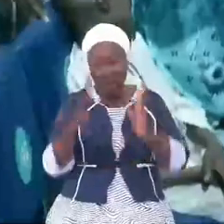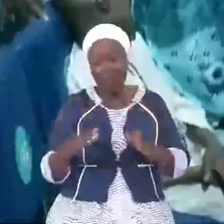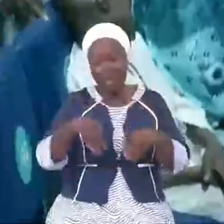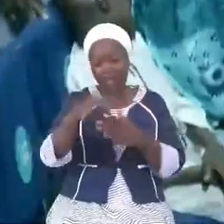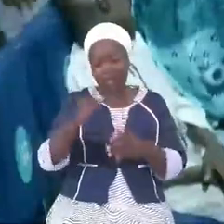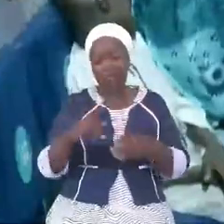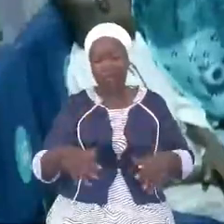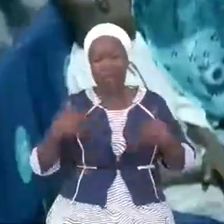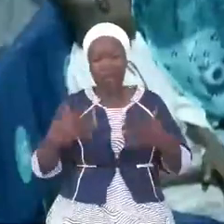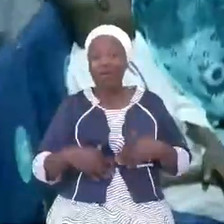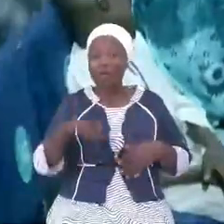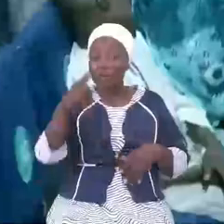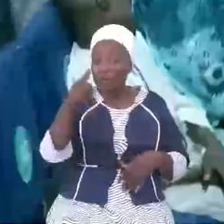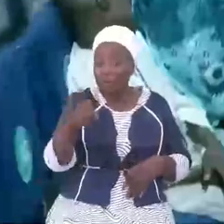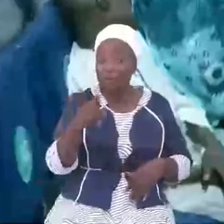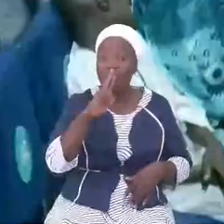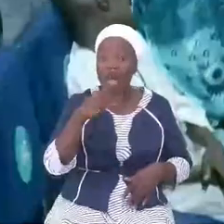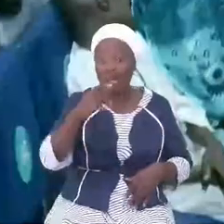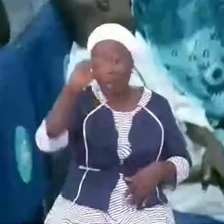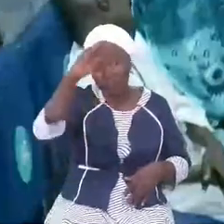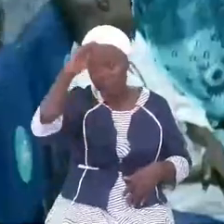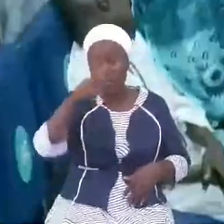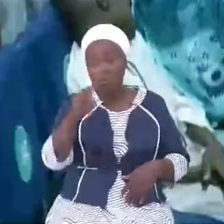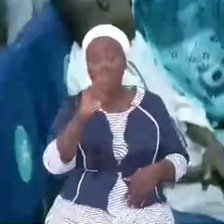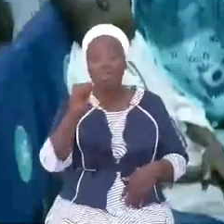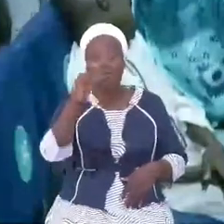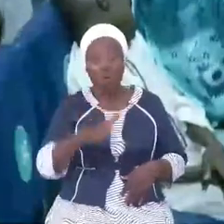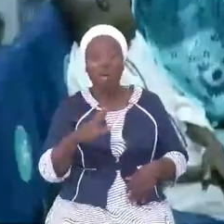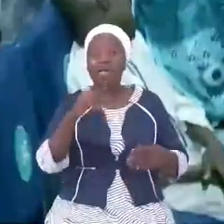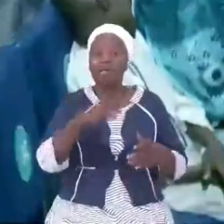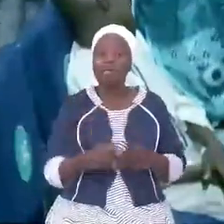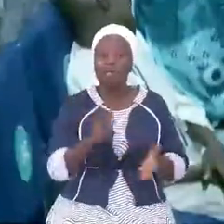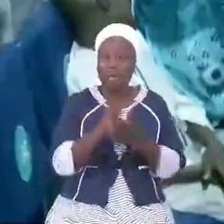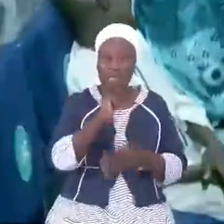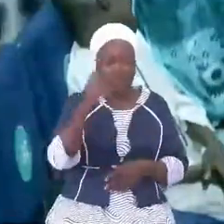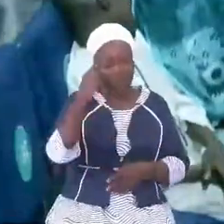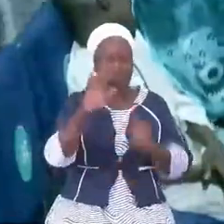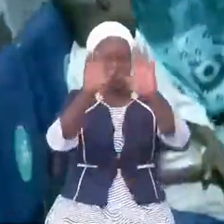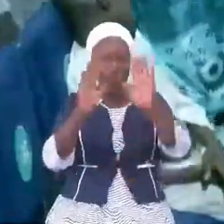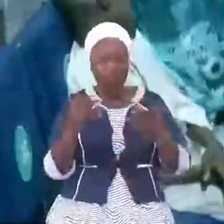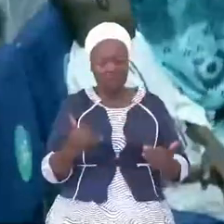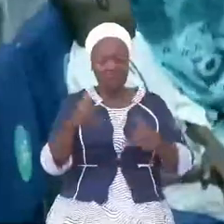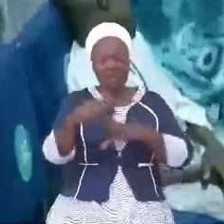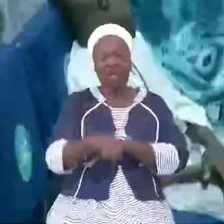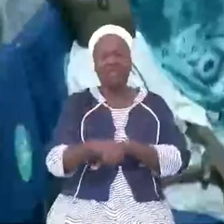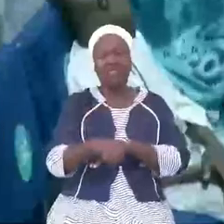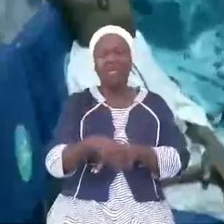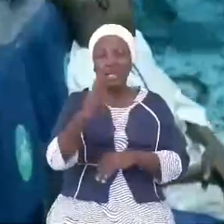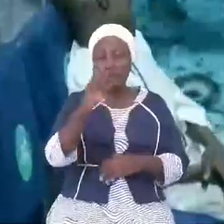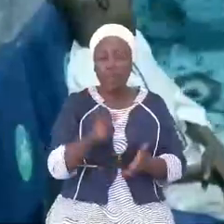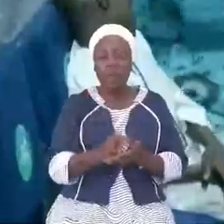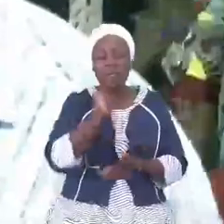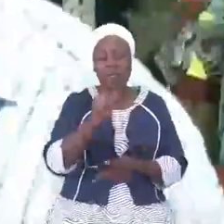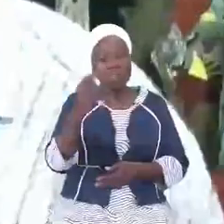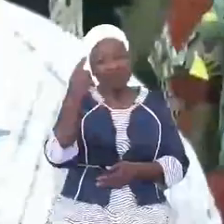C'est toi l'homme, c'est toi la femme. Candidat au miracle. Candidat à